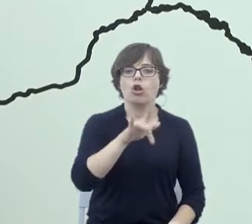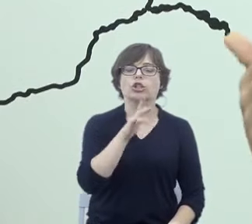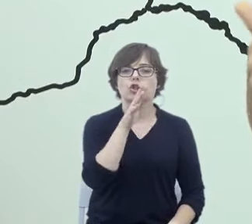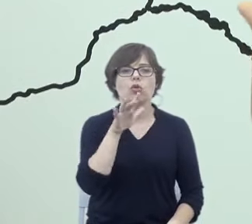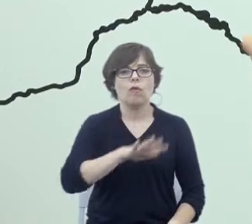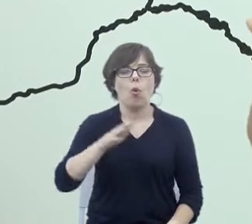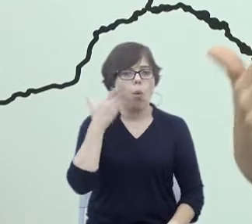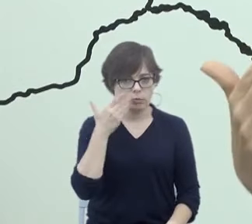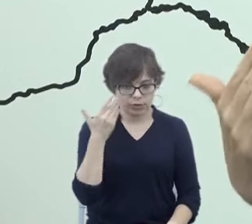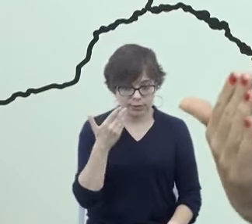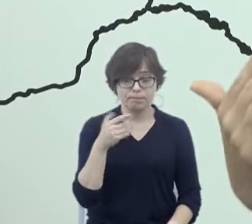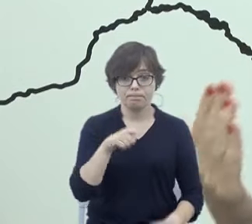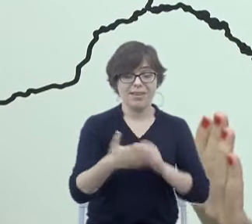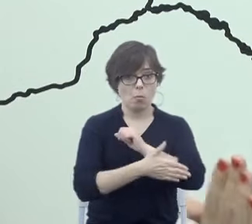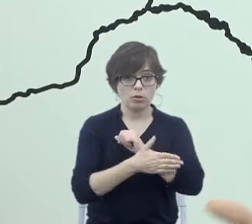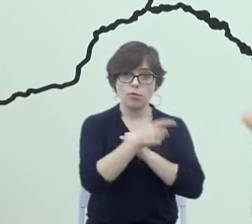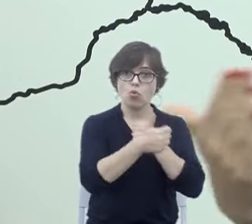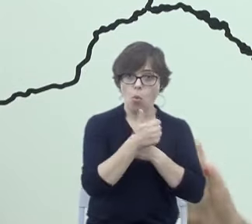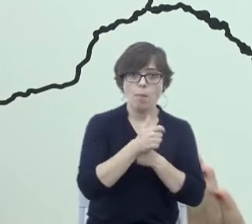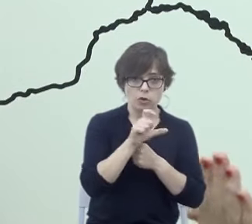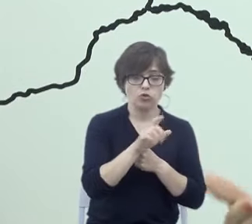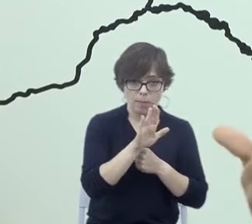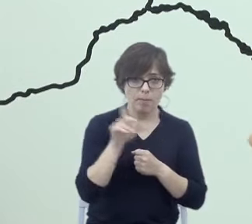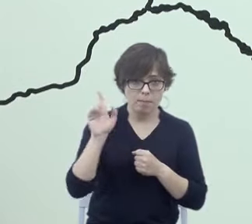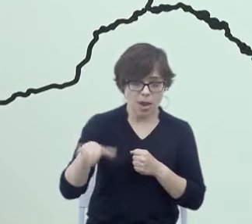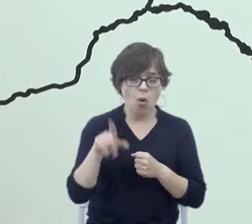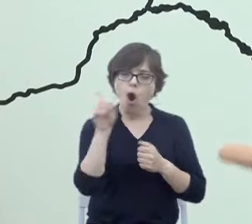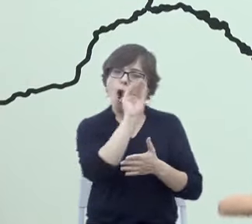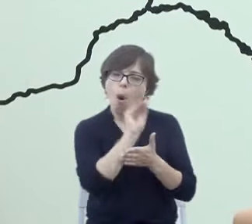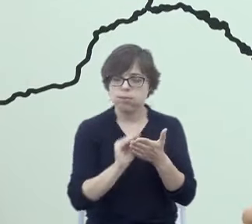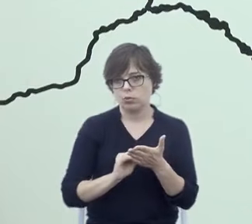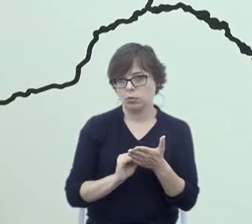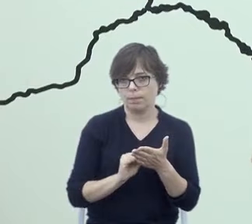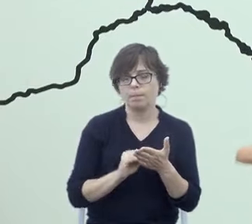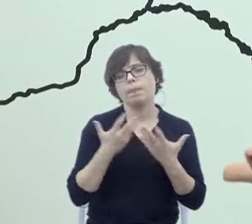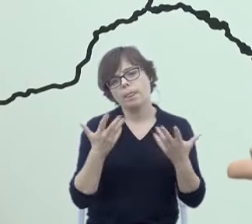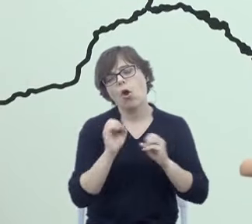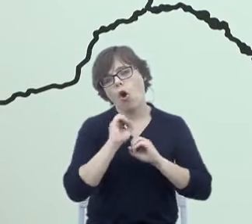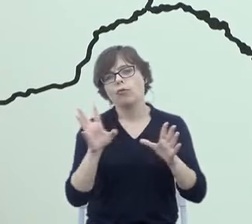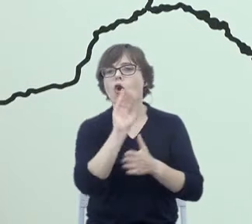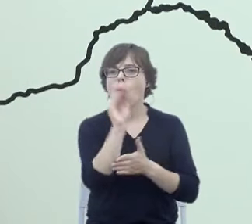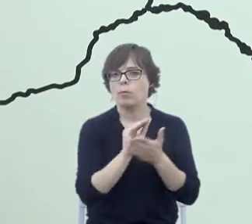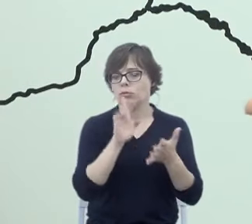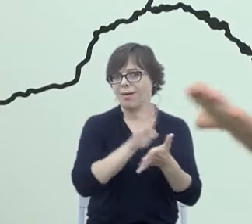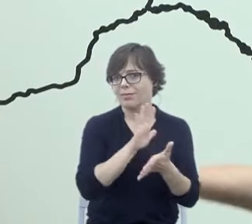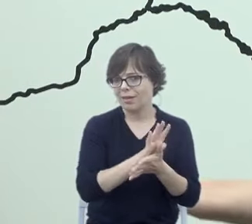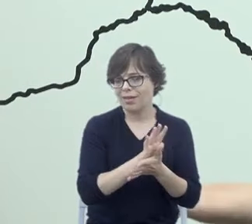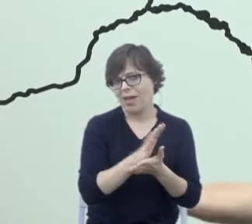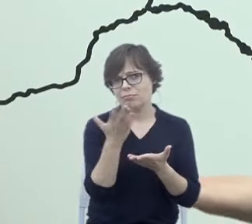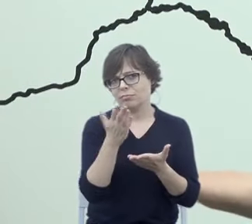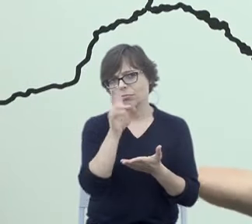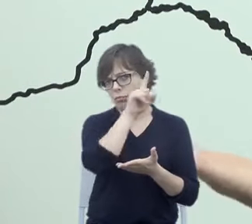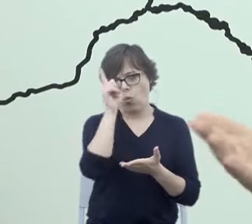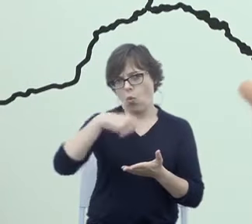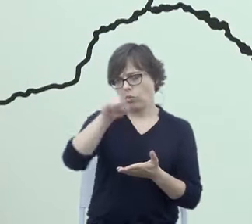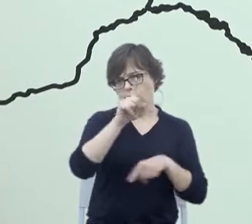taki sposób, jak gdyby na podstawie tych dokumentów, które ma, opisuje. Opisuje to oczywiście w dzienniku takim powszechnie